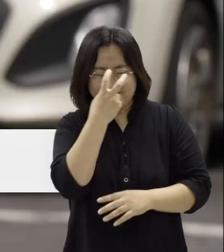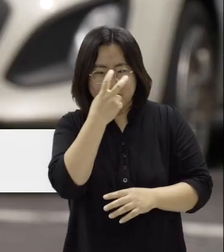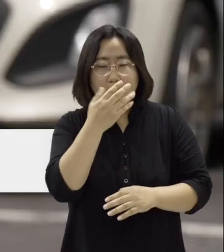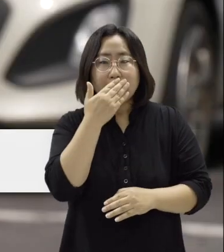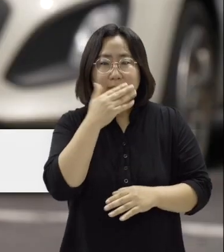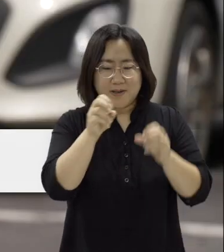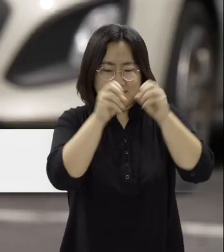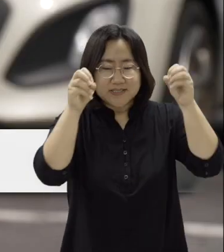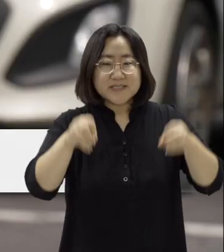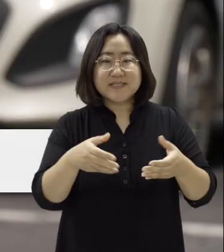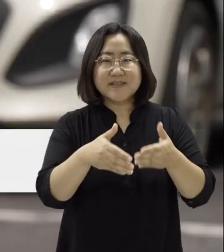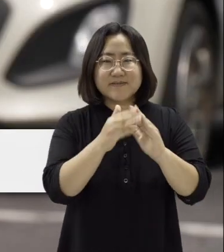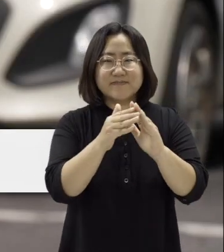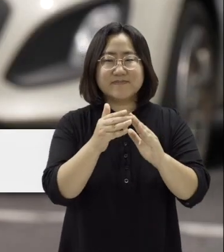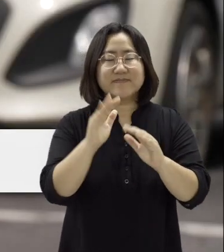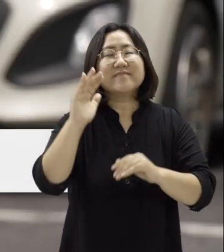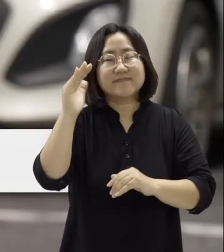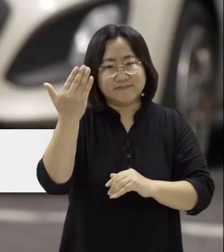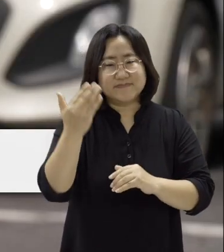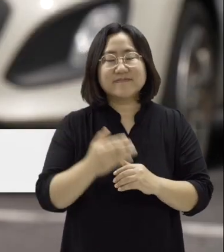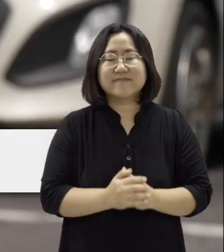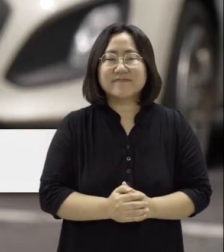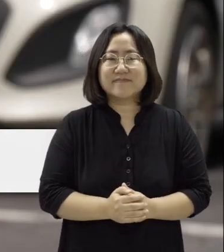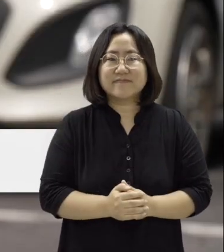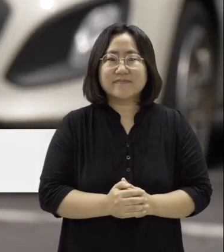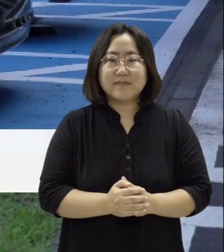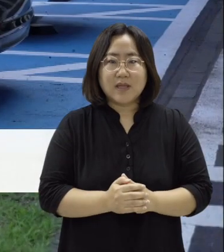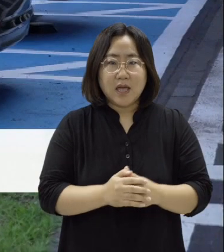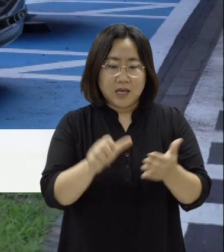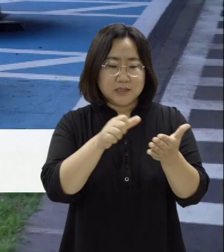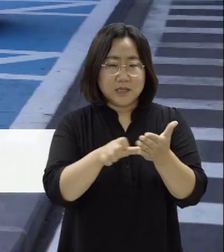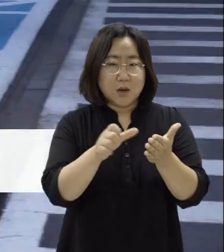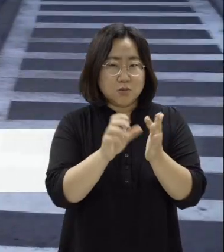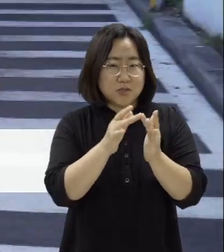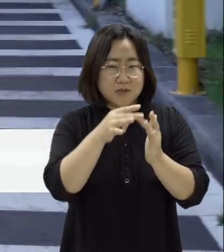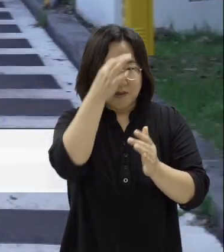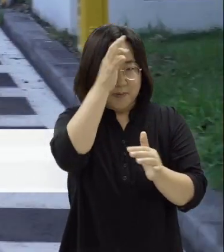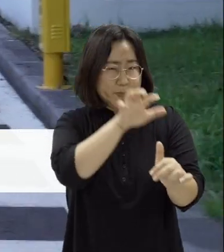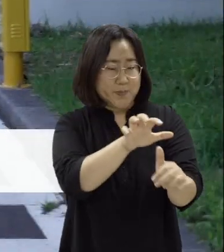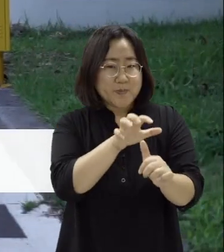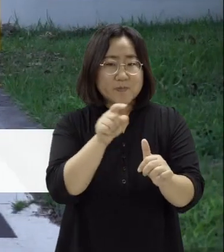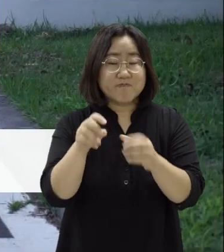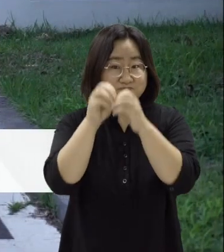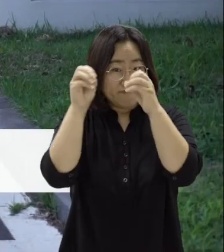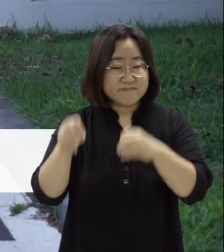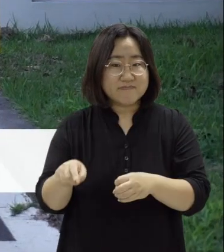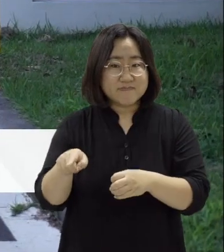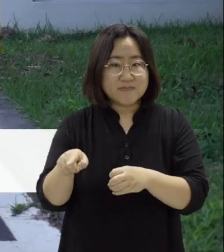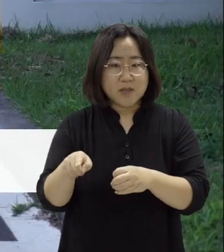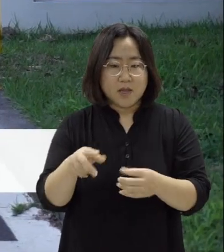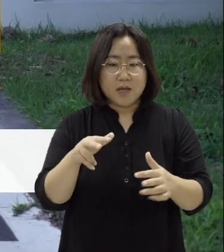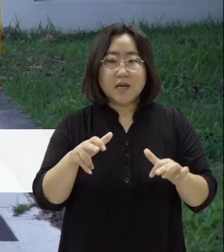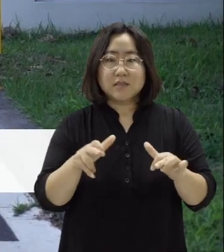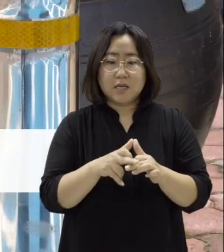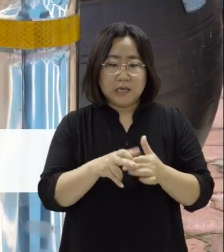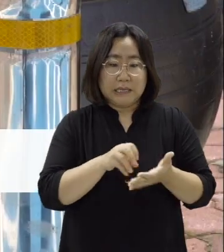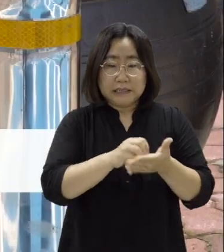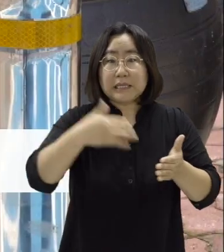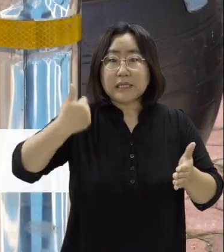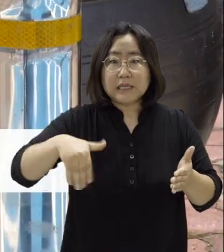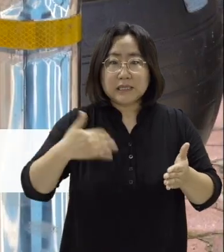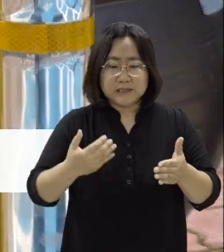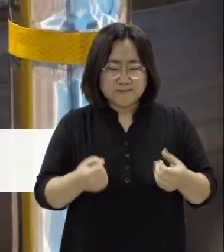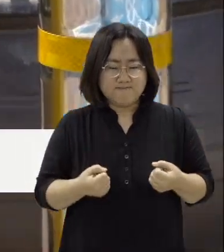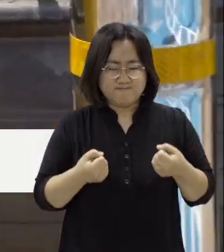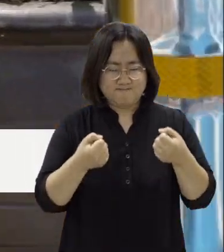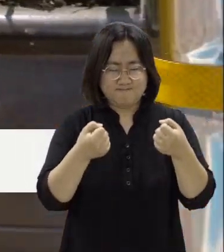주차관제 시스템을 구축합니다. 사물인터넷 기술을 활용한 이 시스템은 장애인 미등록 차량이